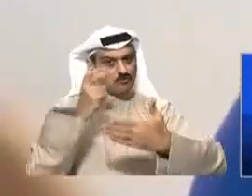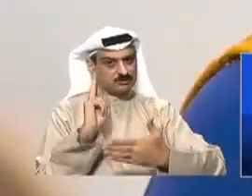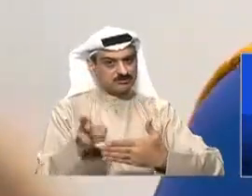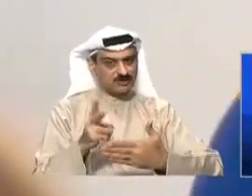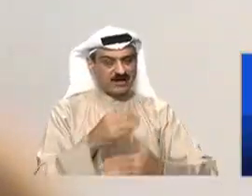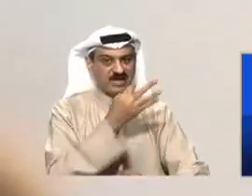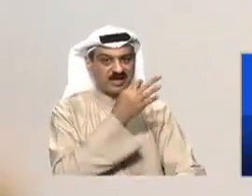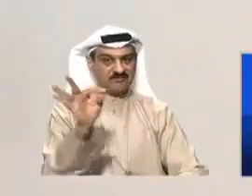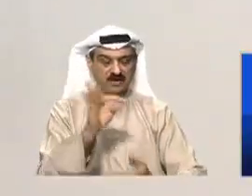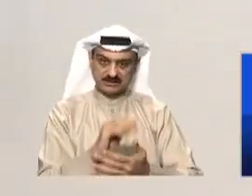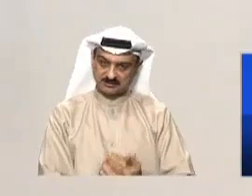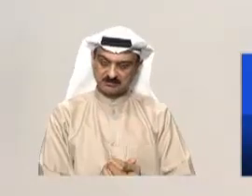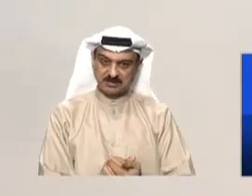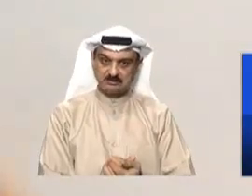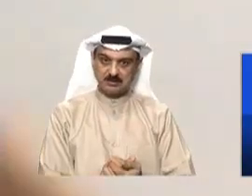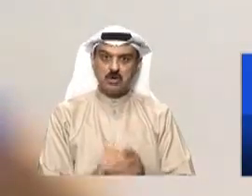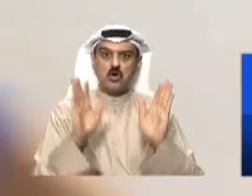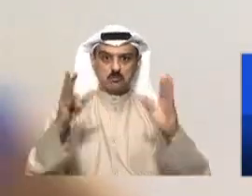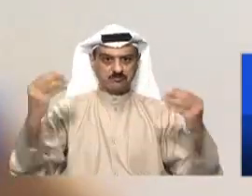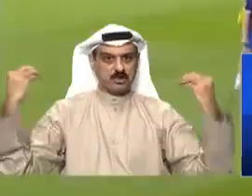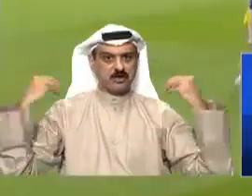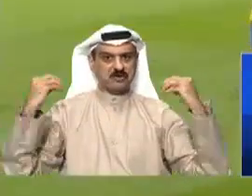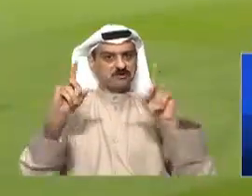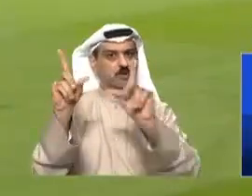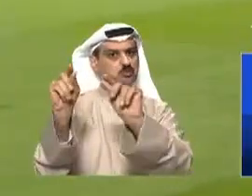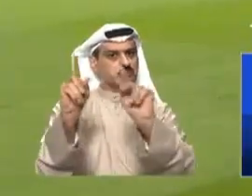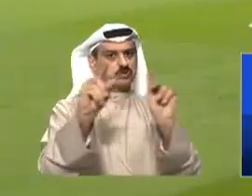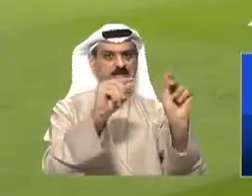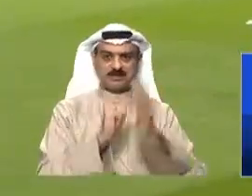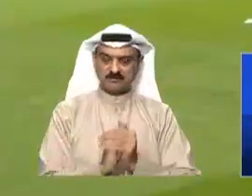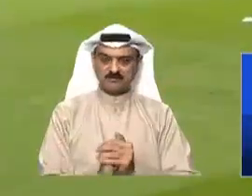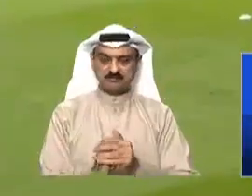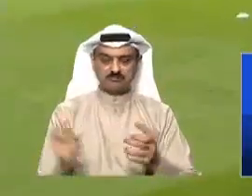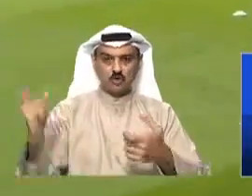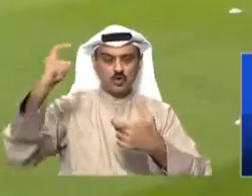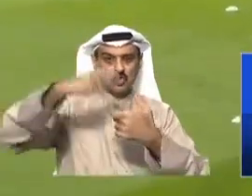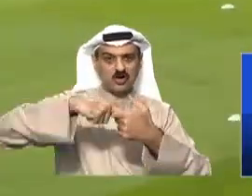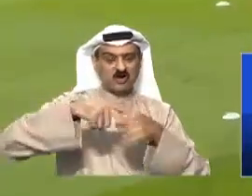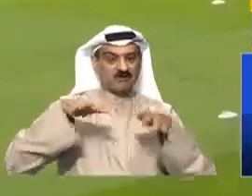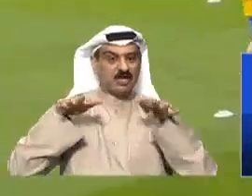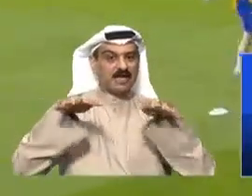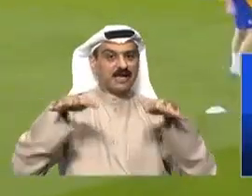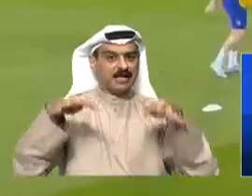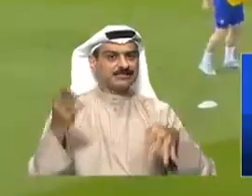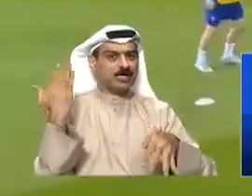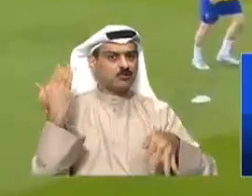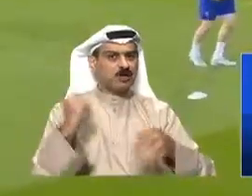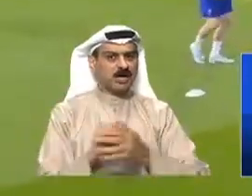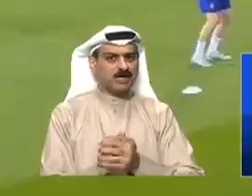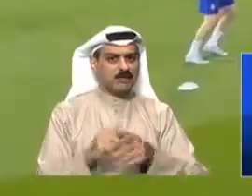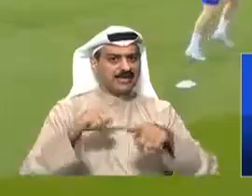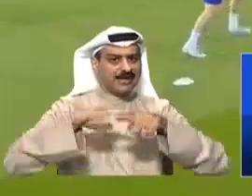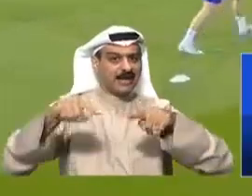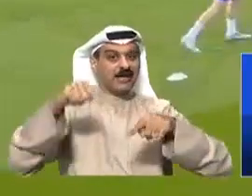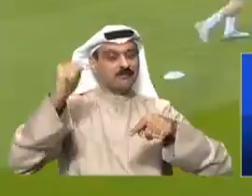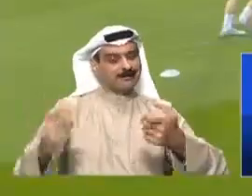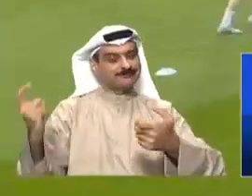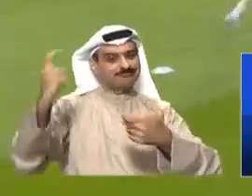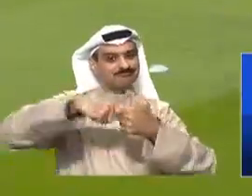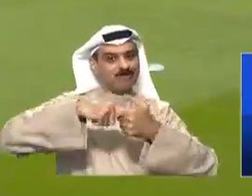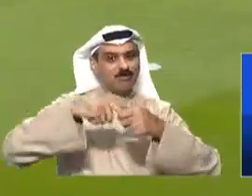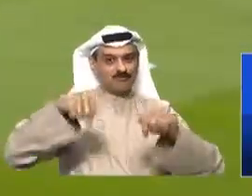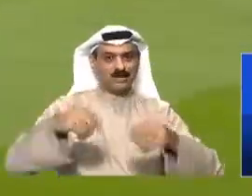حيث يتسلح بكوكبة من النجوم، بالإضافة إلى انضمام رحيم ستيرلينج بعد غيابه عن مباراة السنغال في